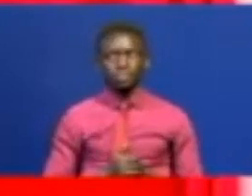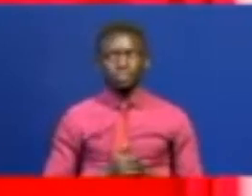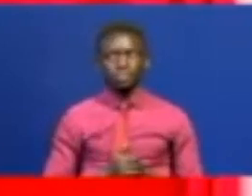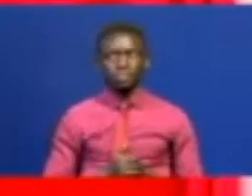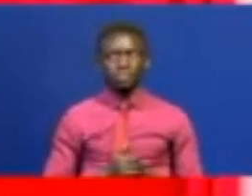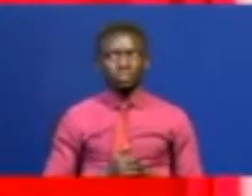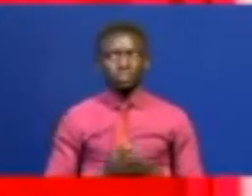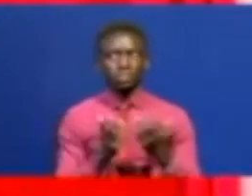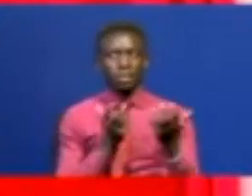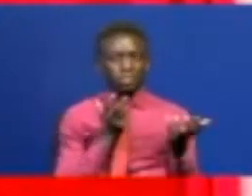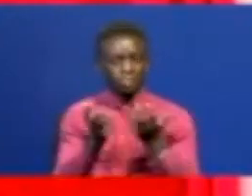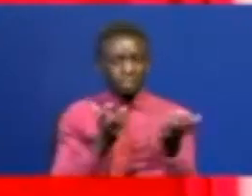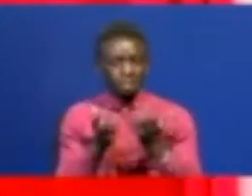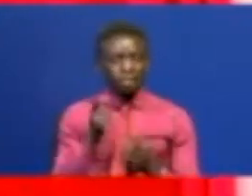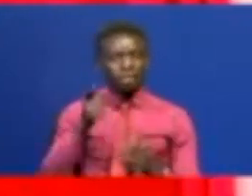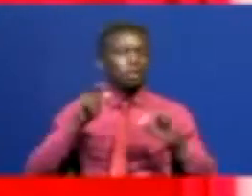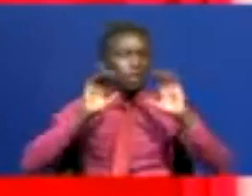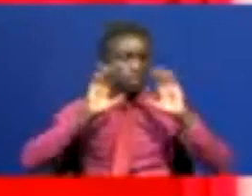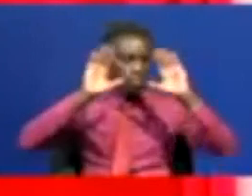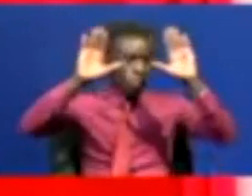biashara ni kazi muhimu sana.